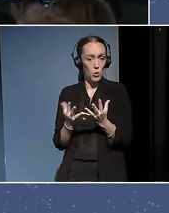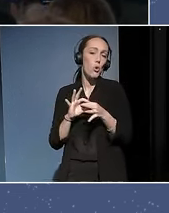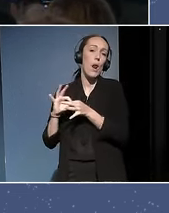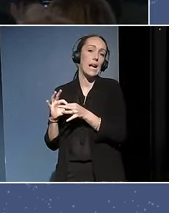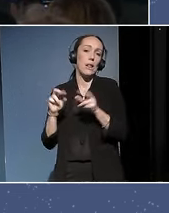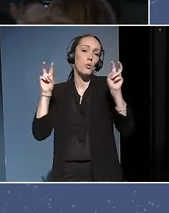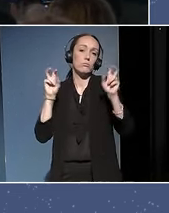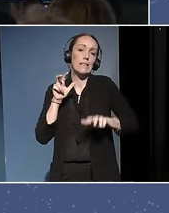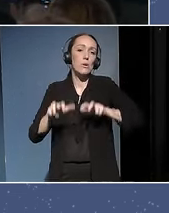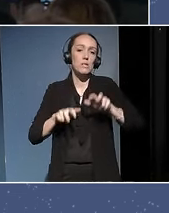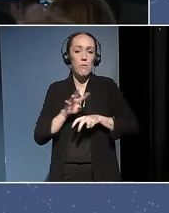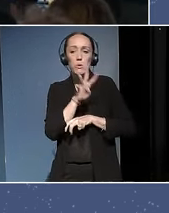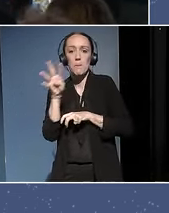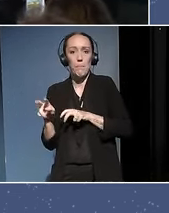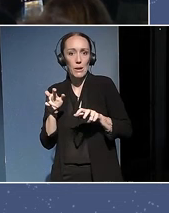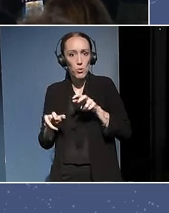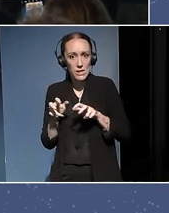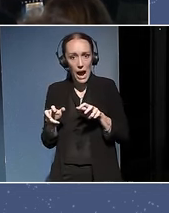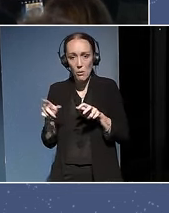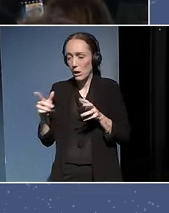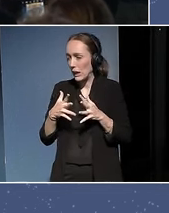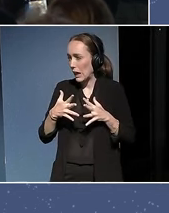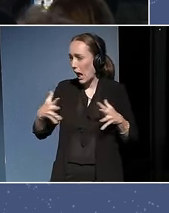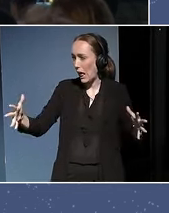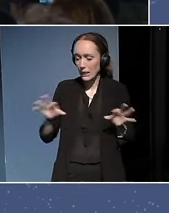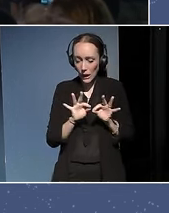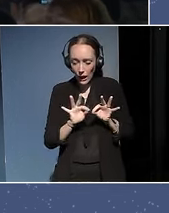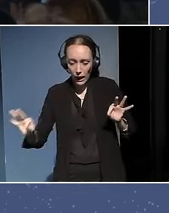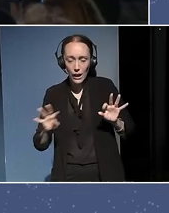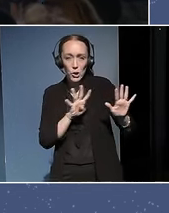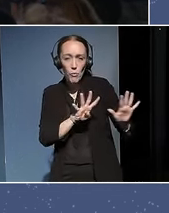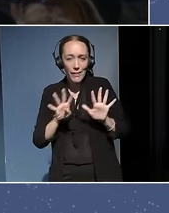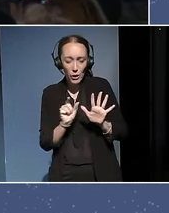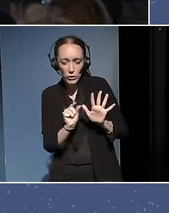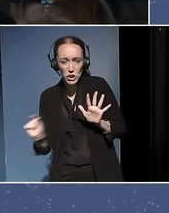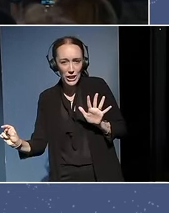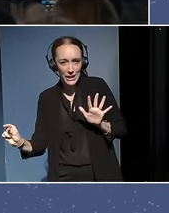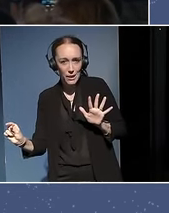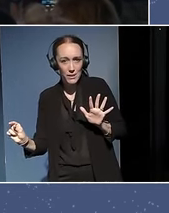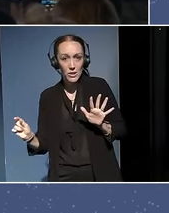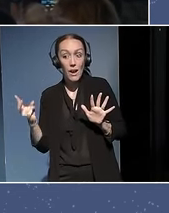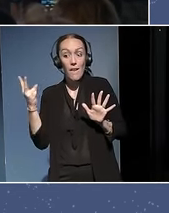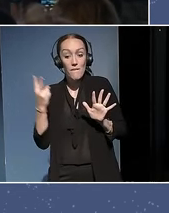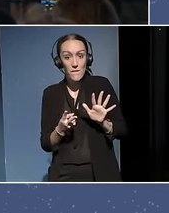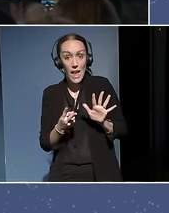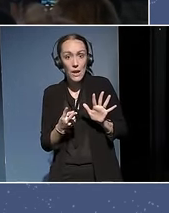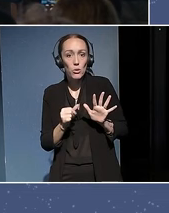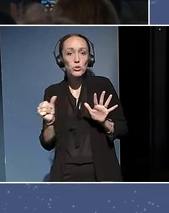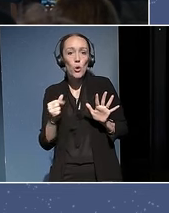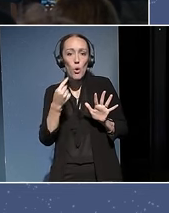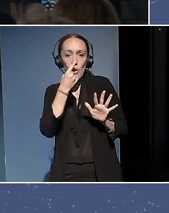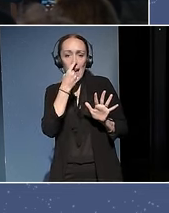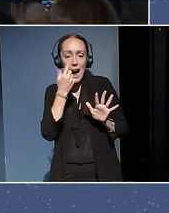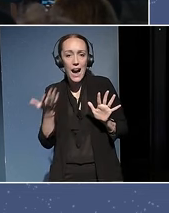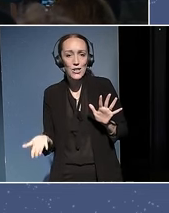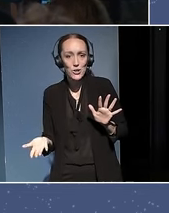è enorme è lungo 99 cm e in realtà è soltanto un naso